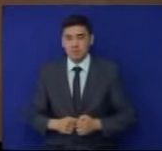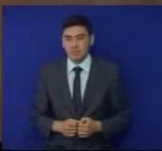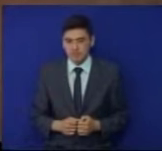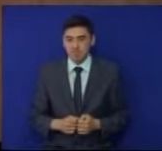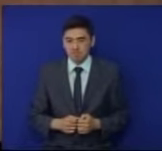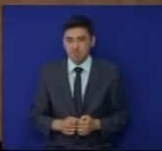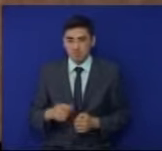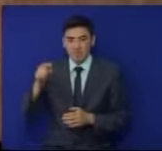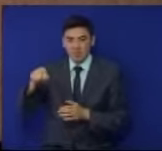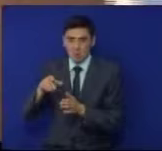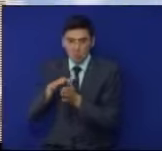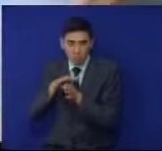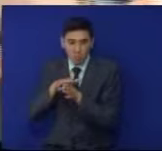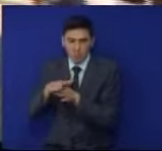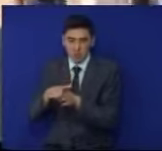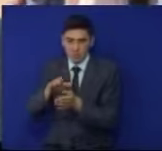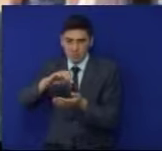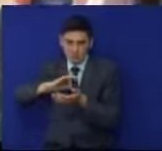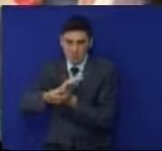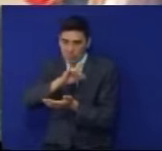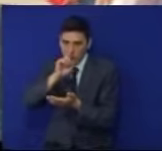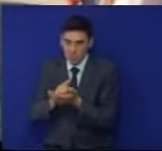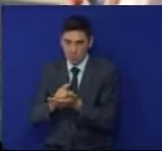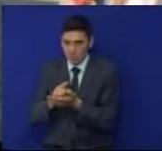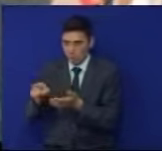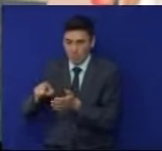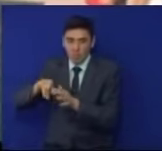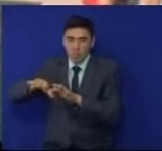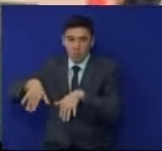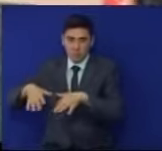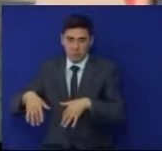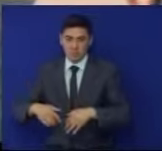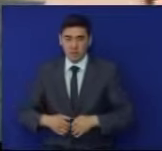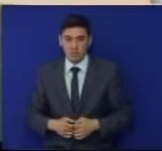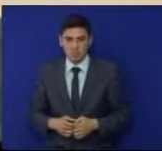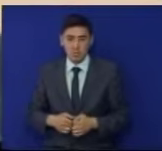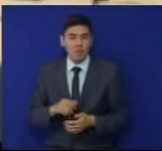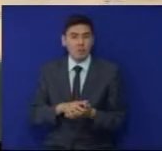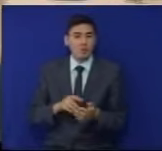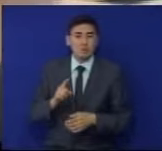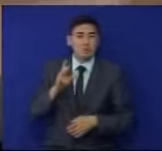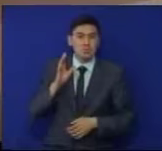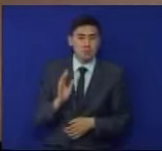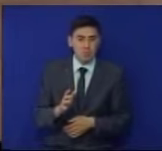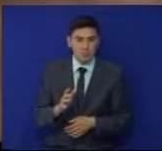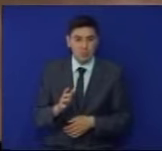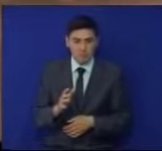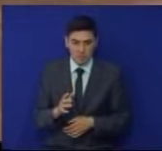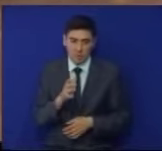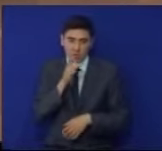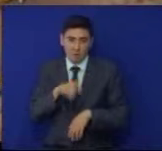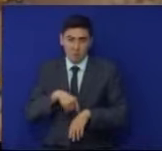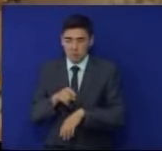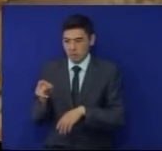Что не заполнена поверхность. Она бы должна заполнена. Чем это чревато? Она лопнет в конце